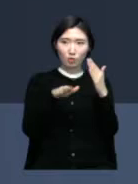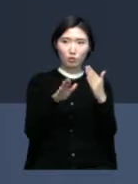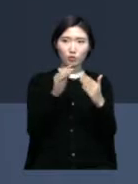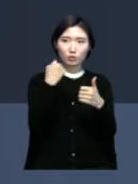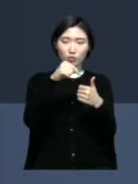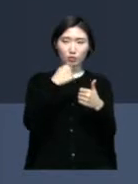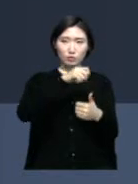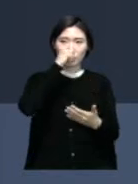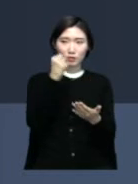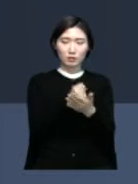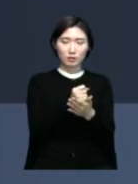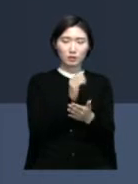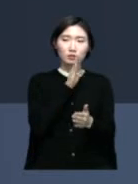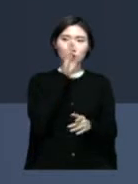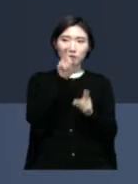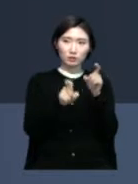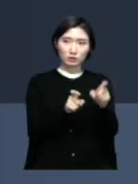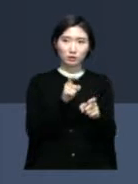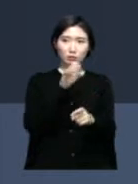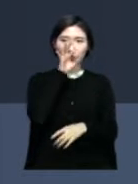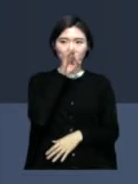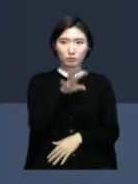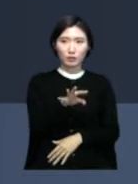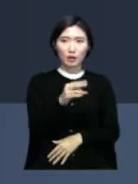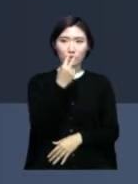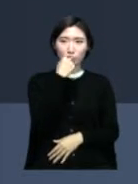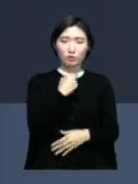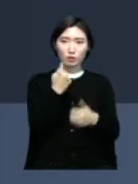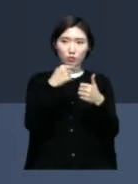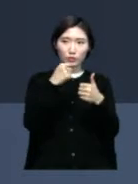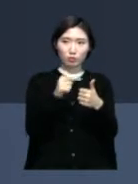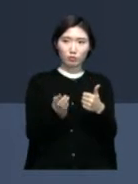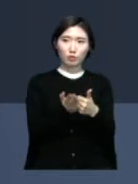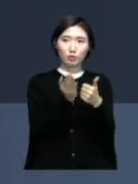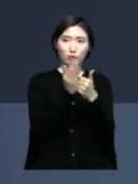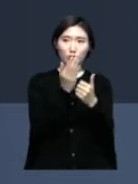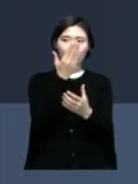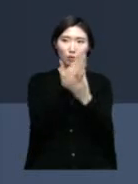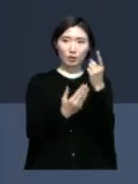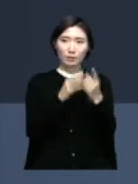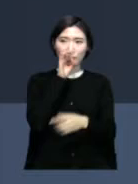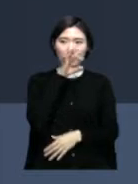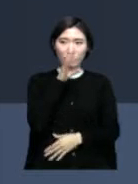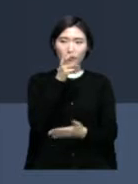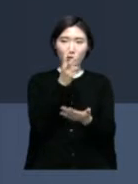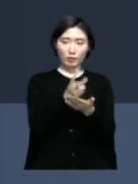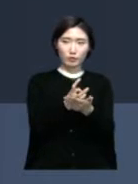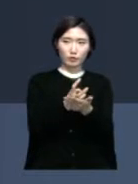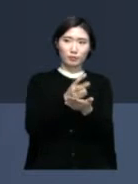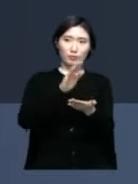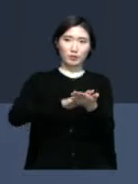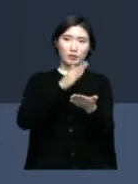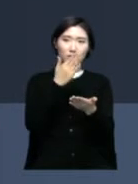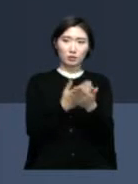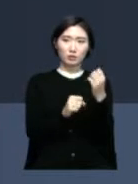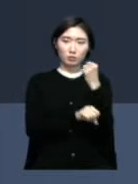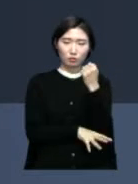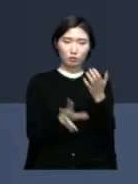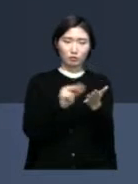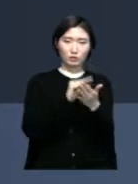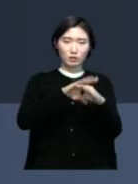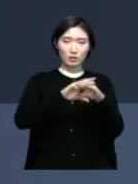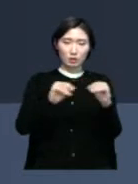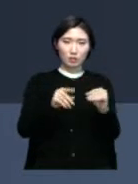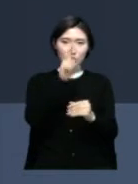밝혔습니다 또 유아교육과 보육 이 통합되지 않은 현행 법률 체계 개선 등 근본적인 문제 해결에 정부가